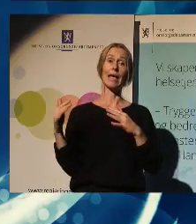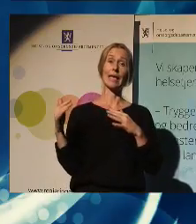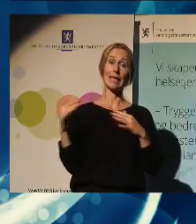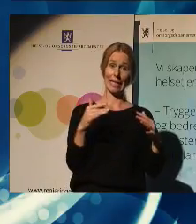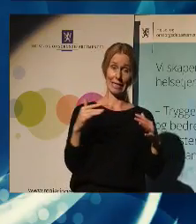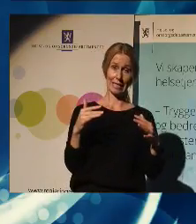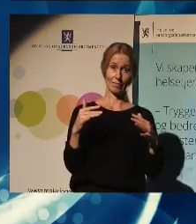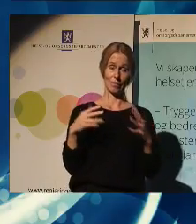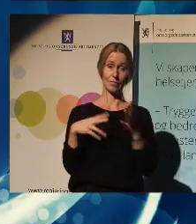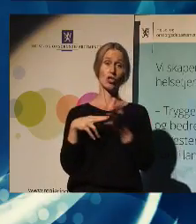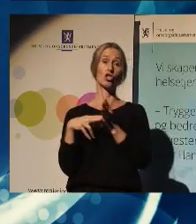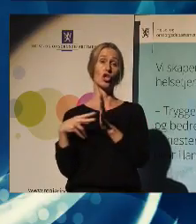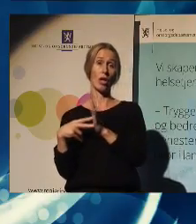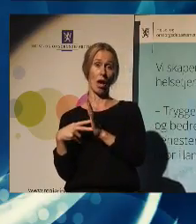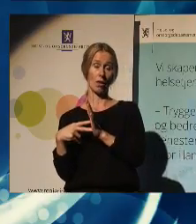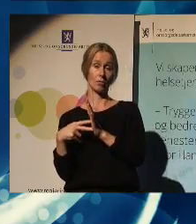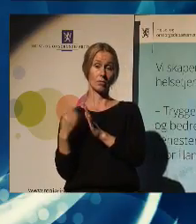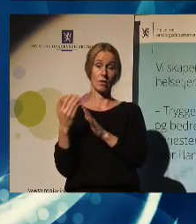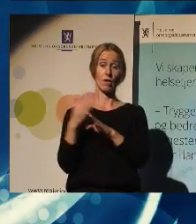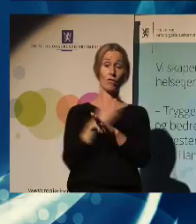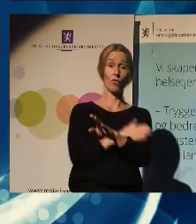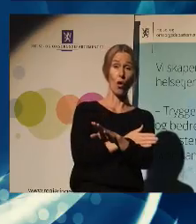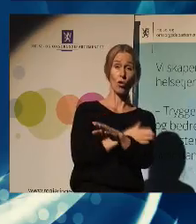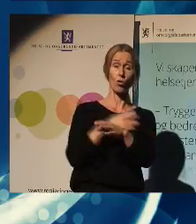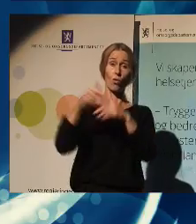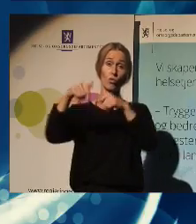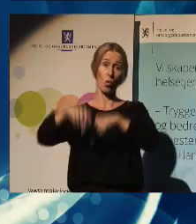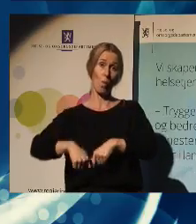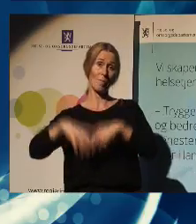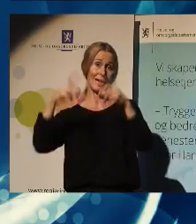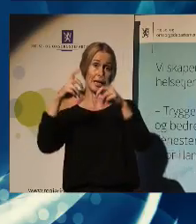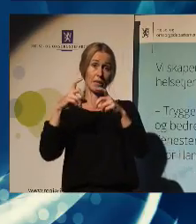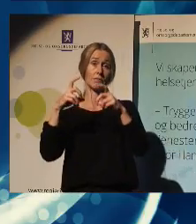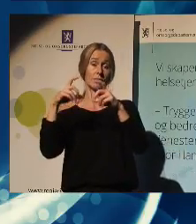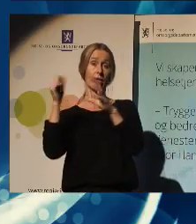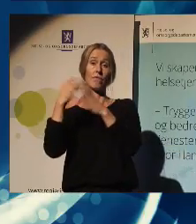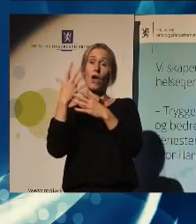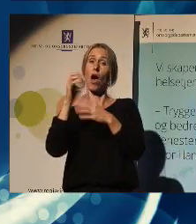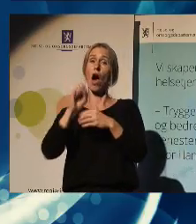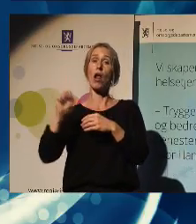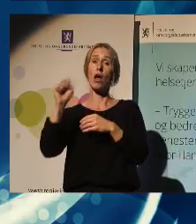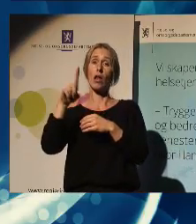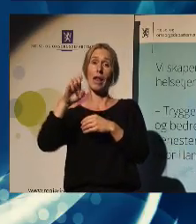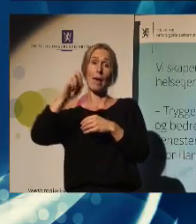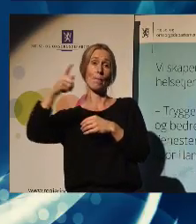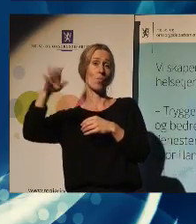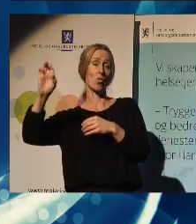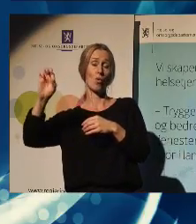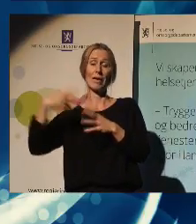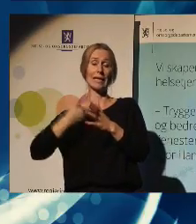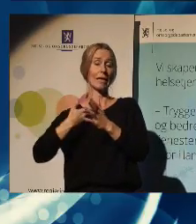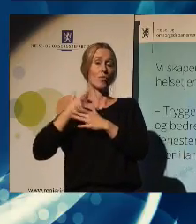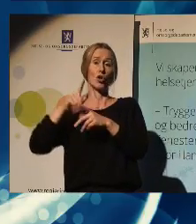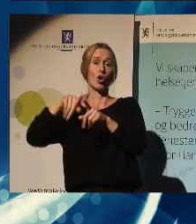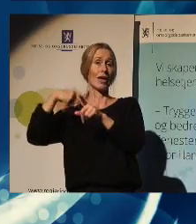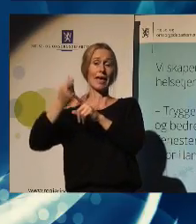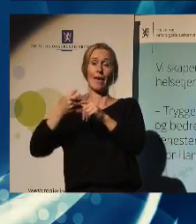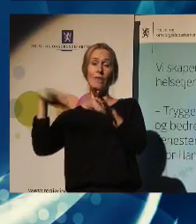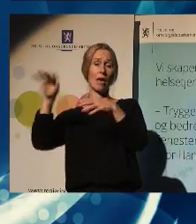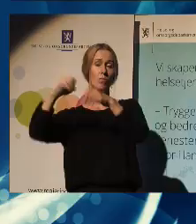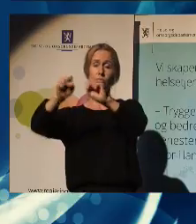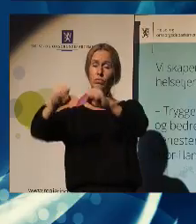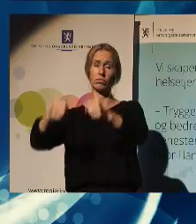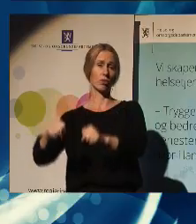Syria, før og nå bilder fra Aleppo. Det veldig lite igjen der. Vi hørte